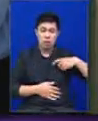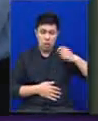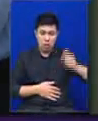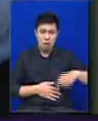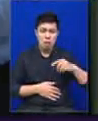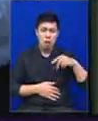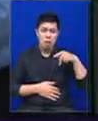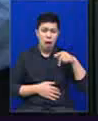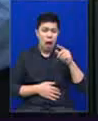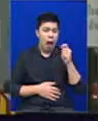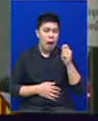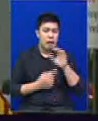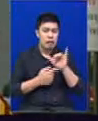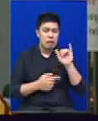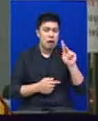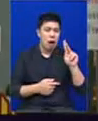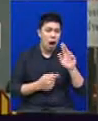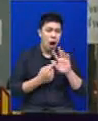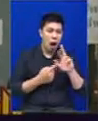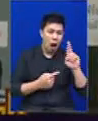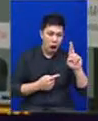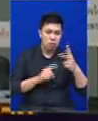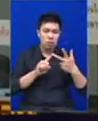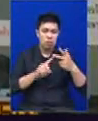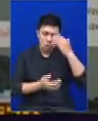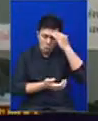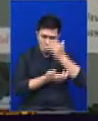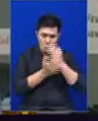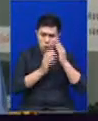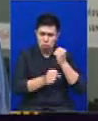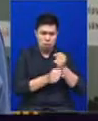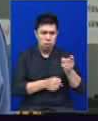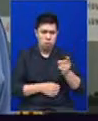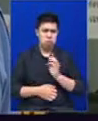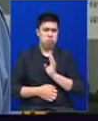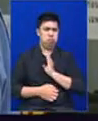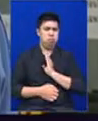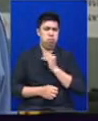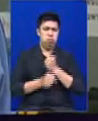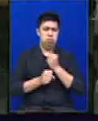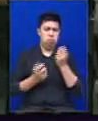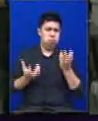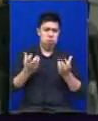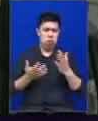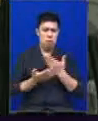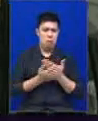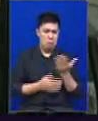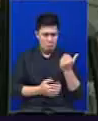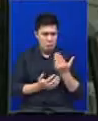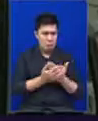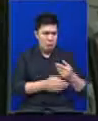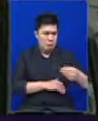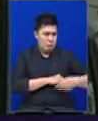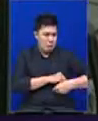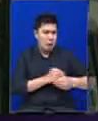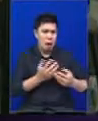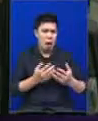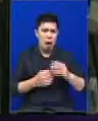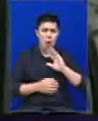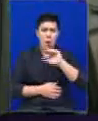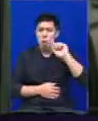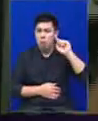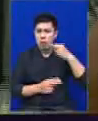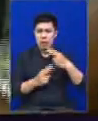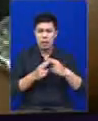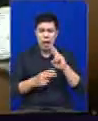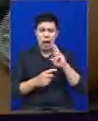อัยการและตำรวจหลังจากที่เจ้าหน้าที่ของรัฐปฏิบัติหน้าที่ด้วยความไม่ยุติธรรมเรียกรับผลประโยชน์ในคดีนางจิตร